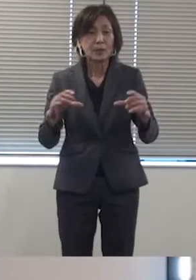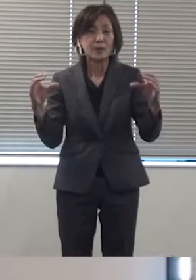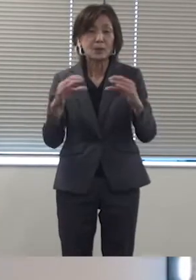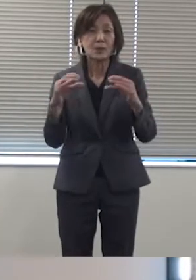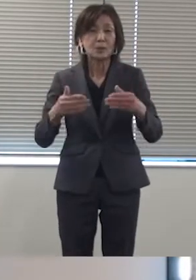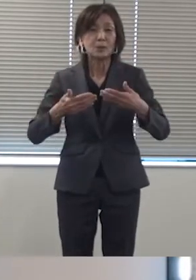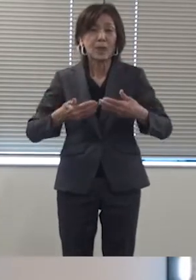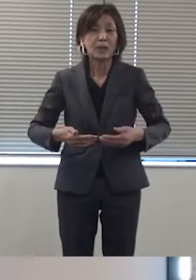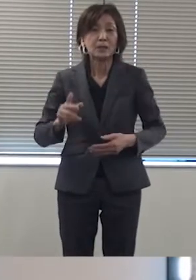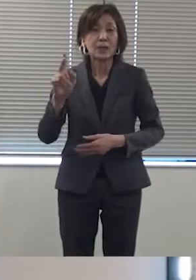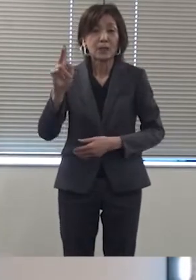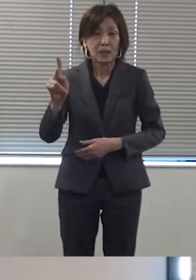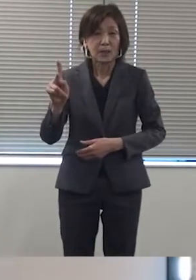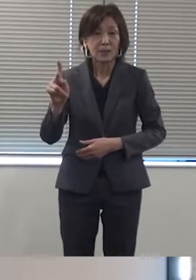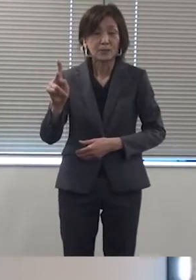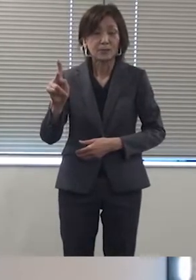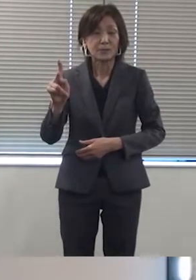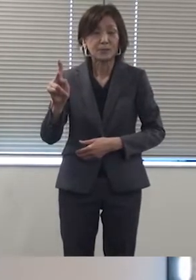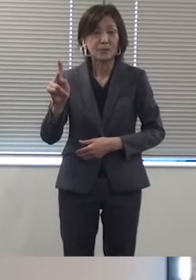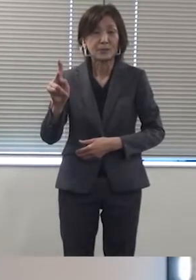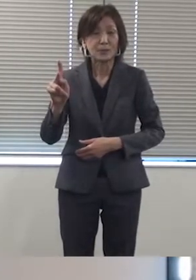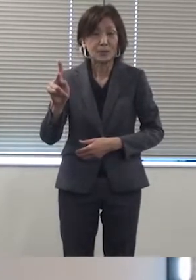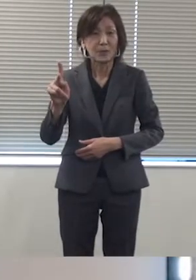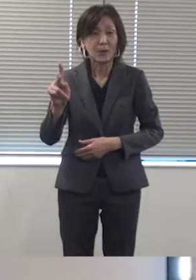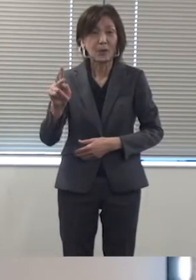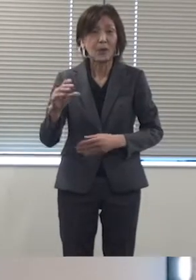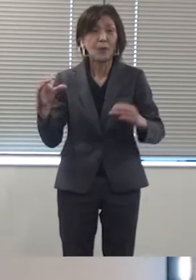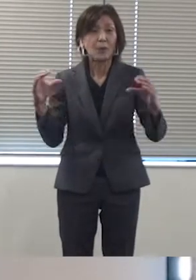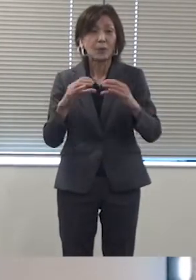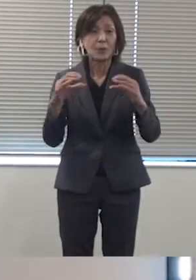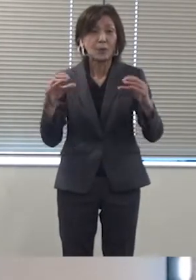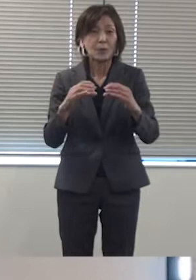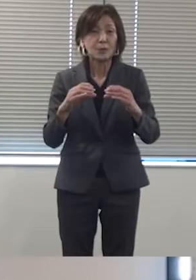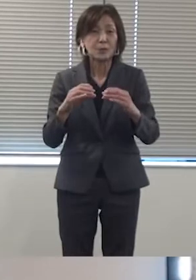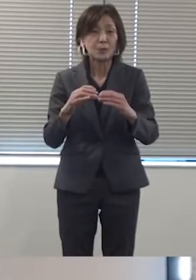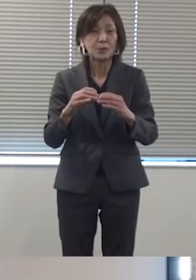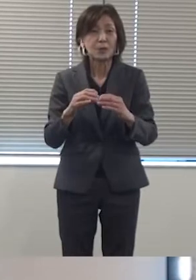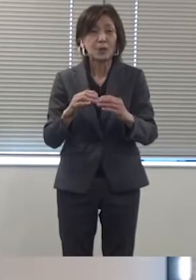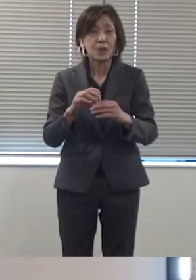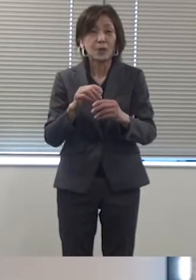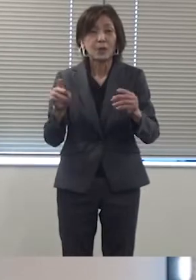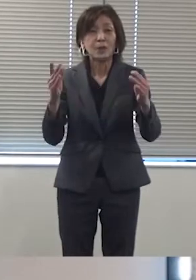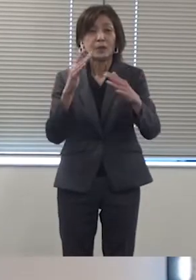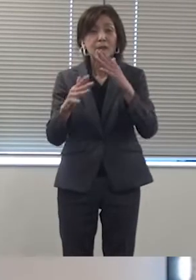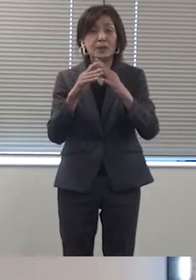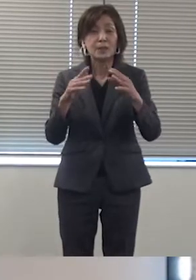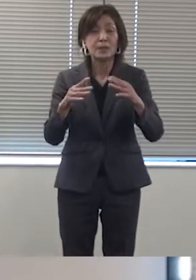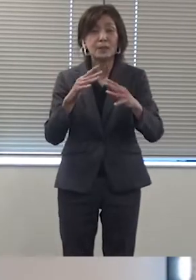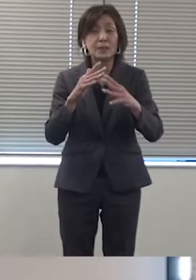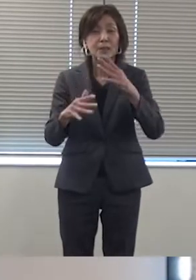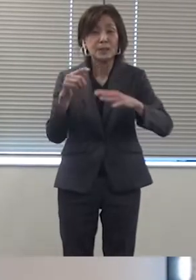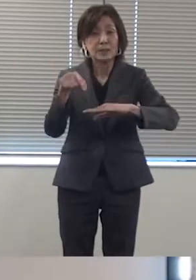いというふうに考えておりまして、将来の公共交通の在り方、それから